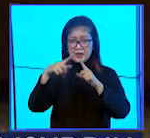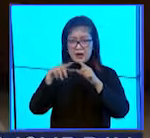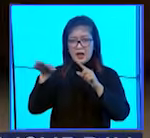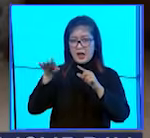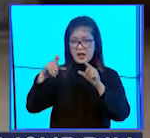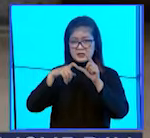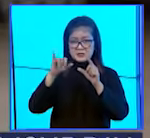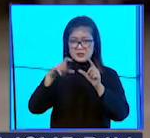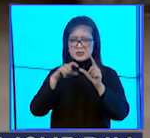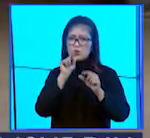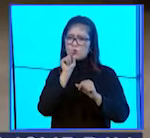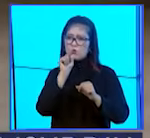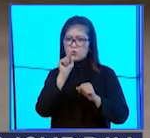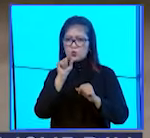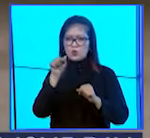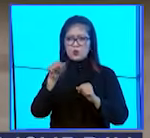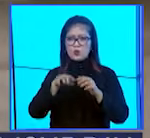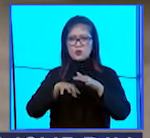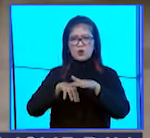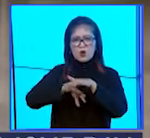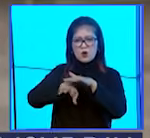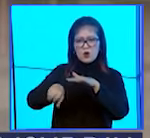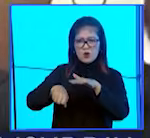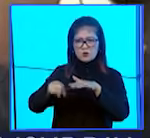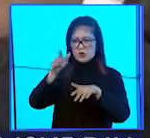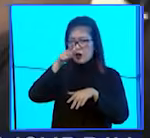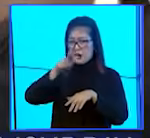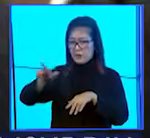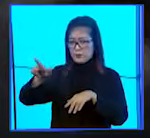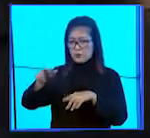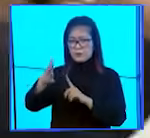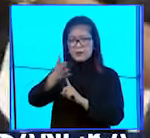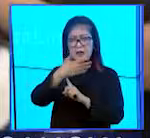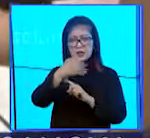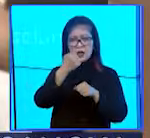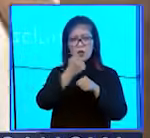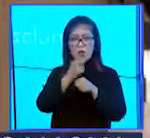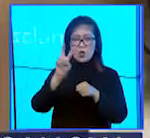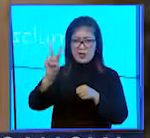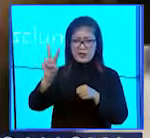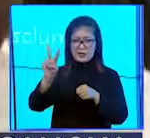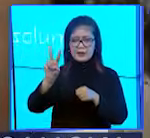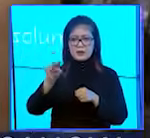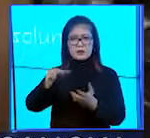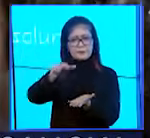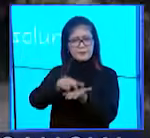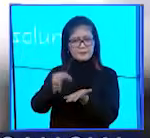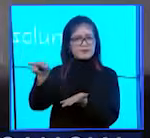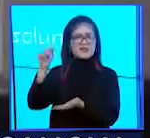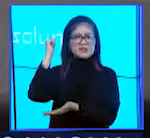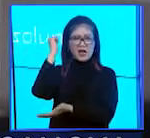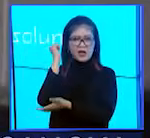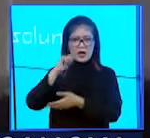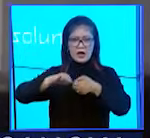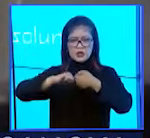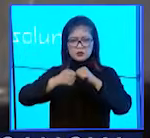Lampung. Politisi dari Partai Golkar tersebut dikabarkan telah ditetapkan sebagai tersangka kasus suap. Sumber di